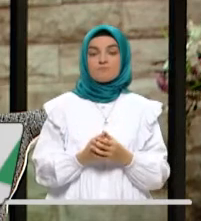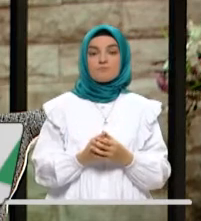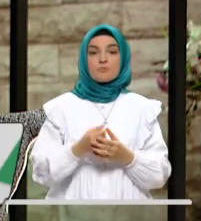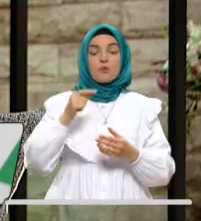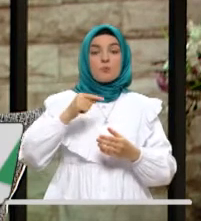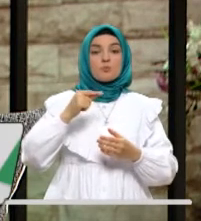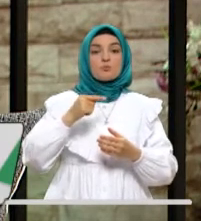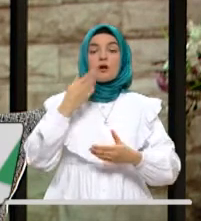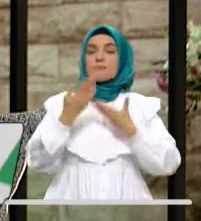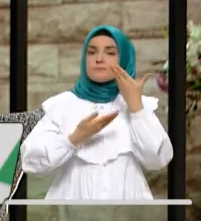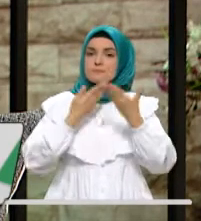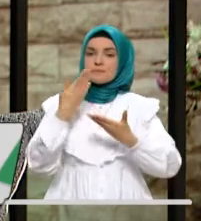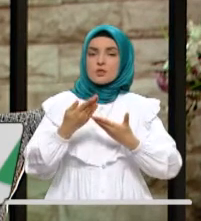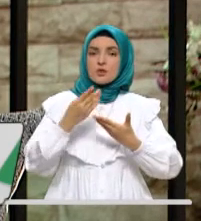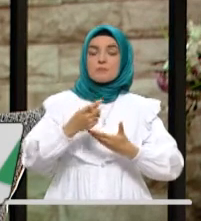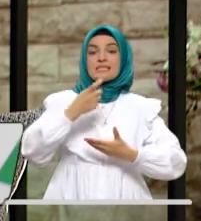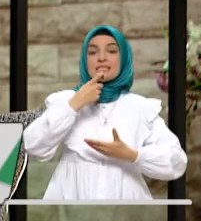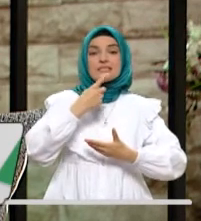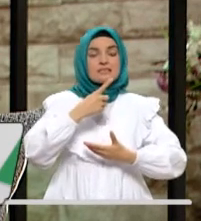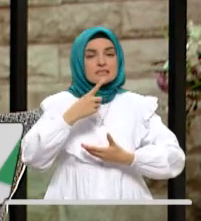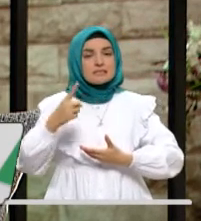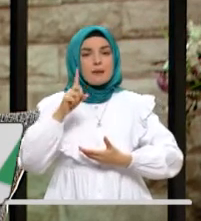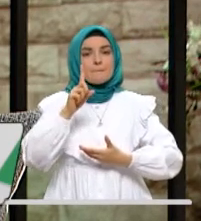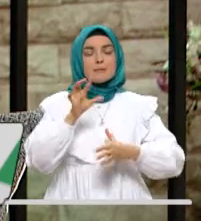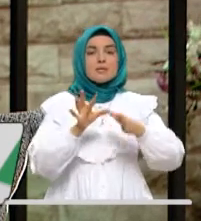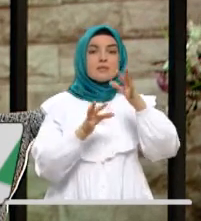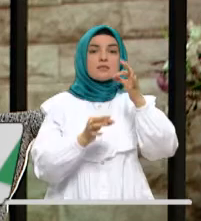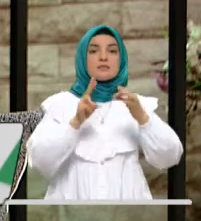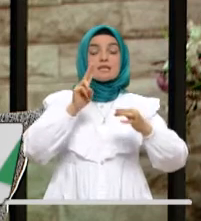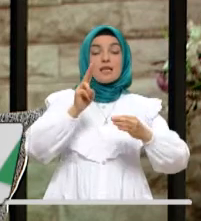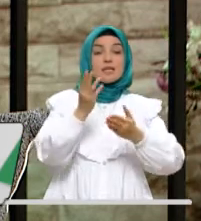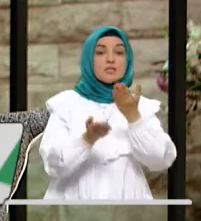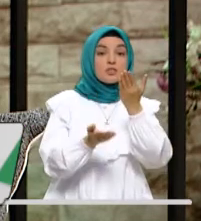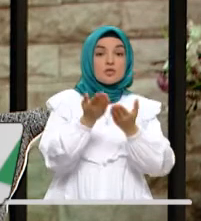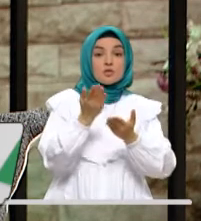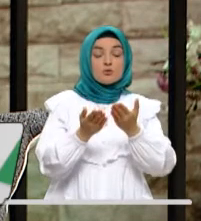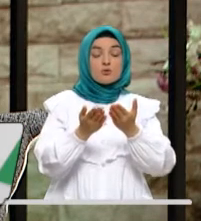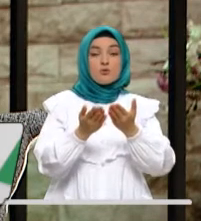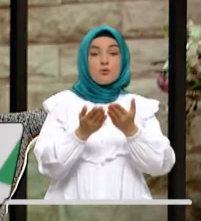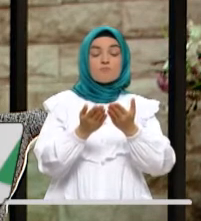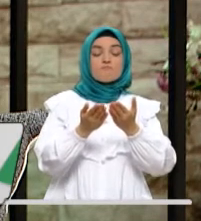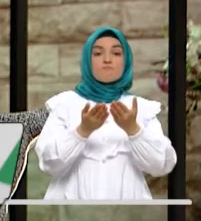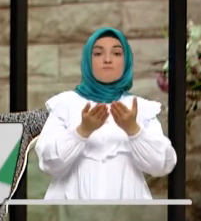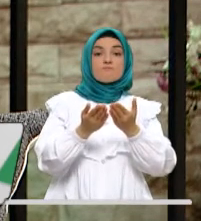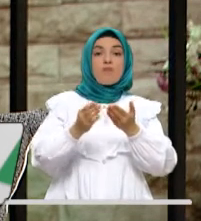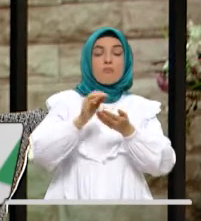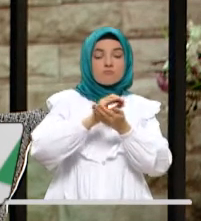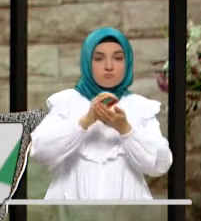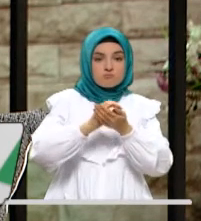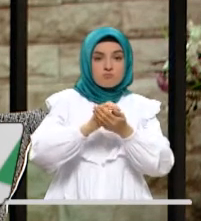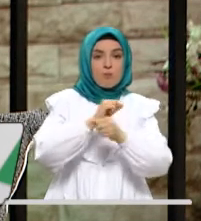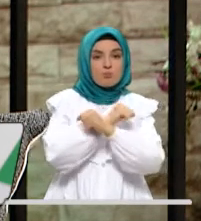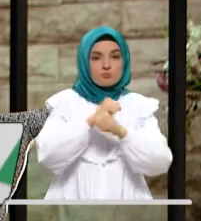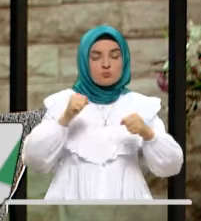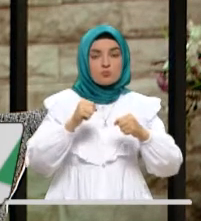göre yılda bir kişi yaklaşık 2 kilo kadar katkı maddesi tüketiyor. 2 kilo? 2